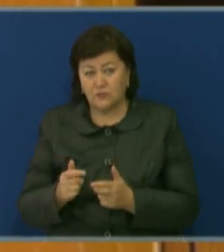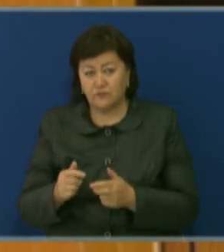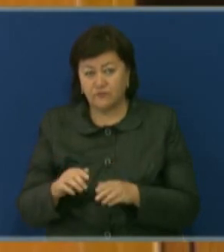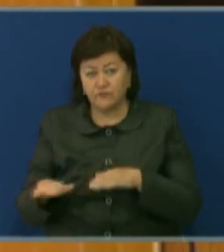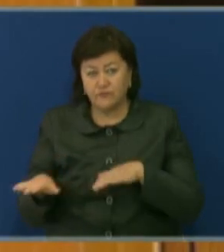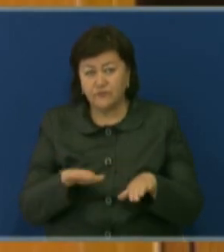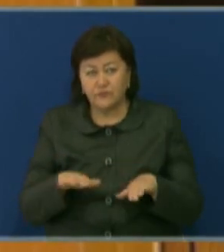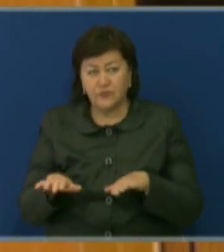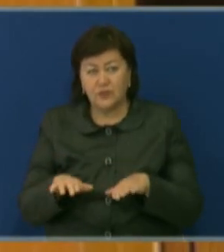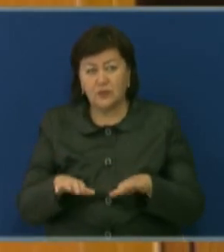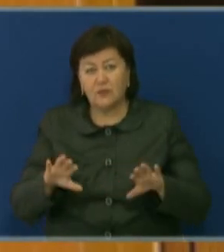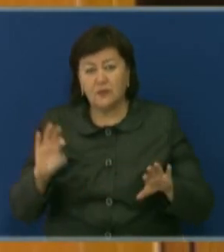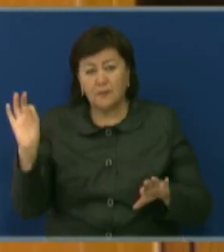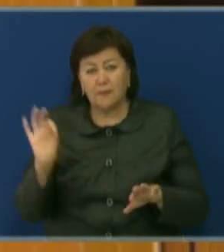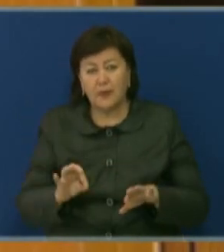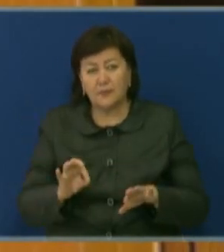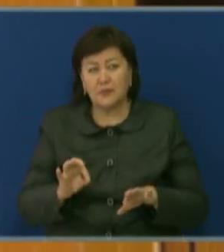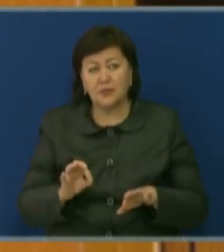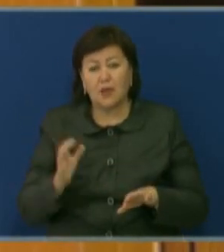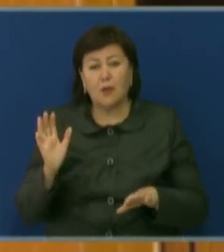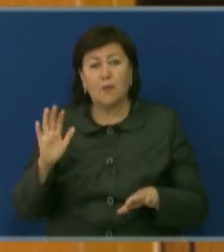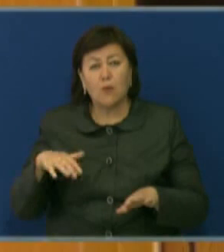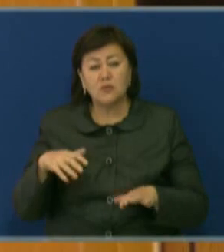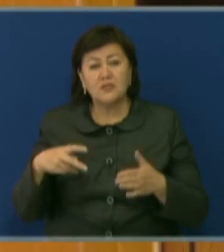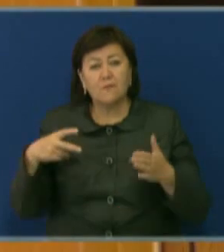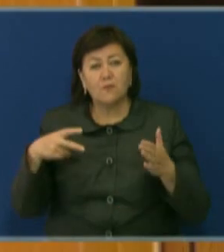те моменты, что это после включения отопления.